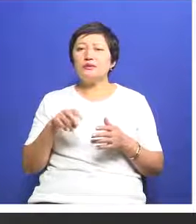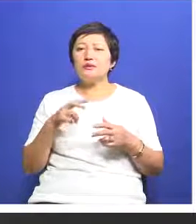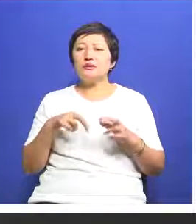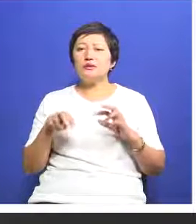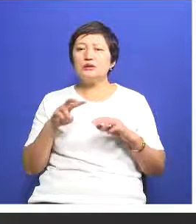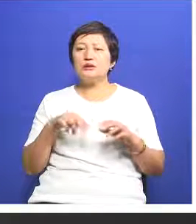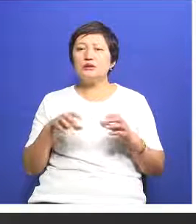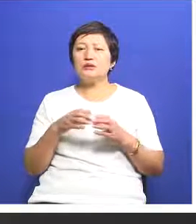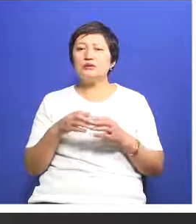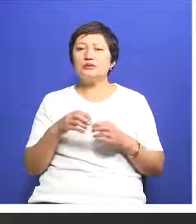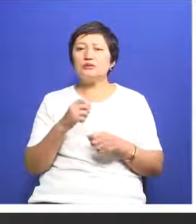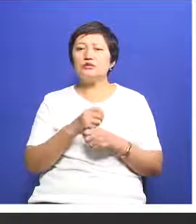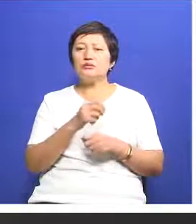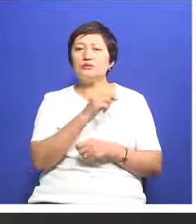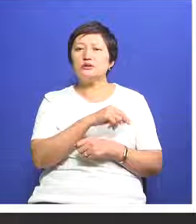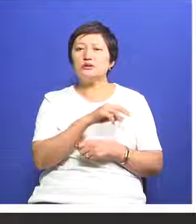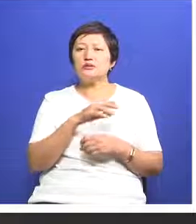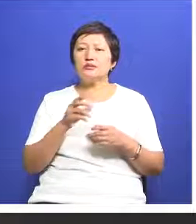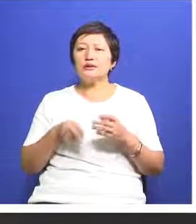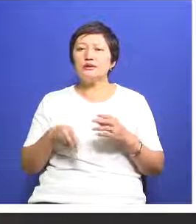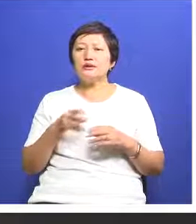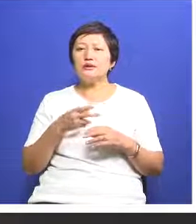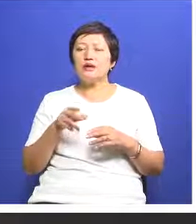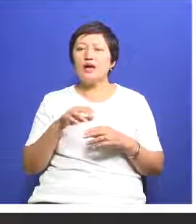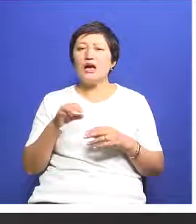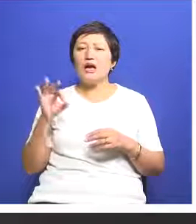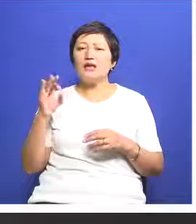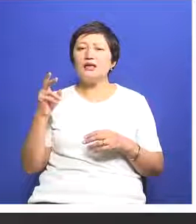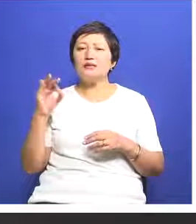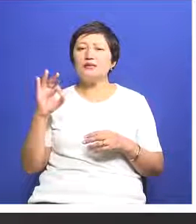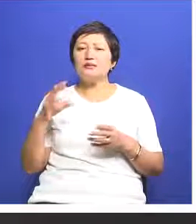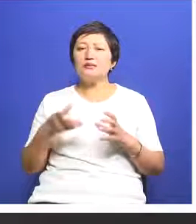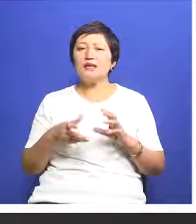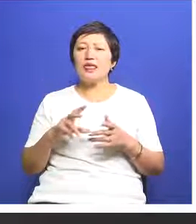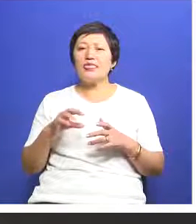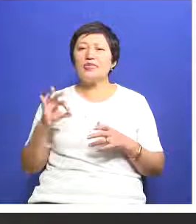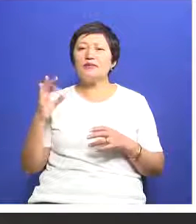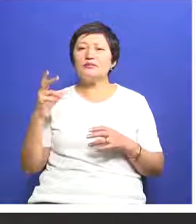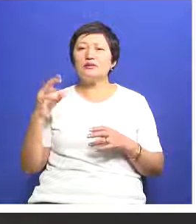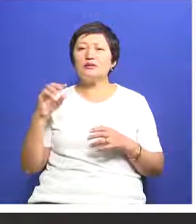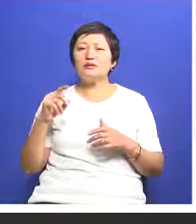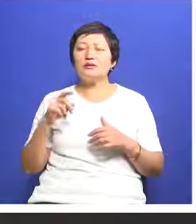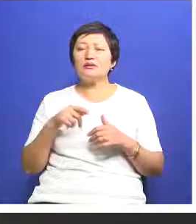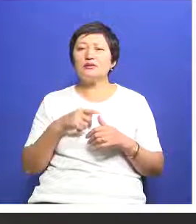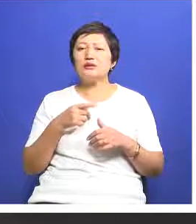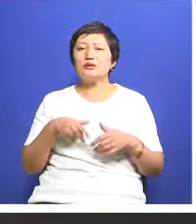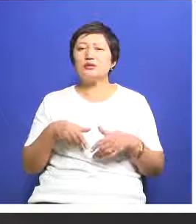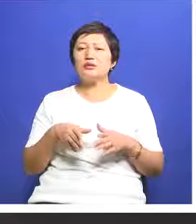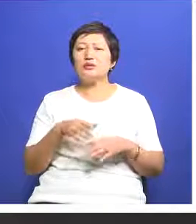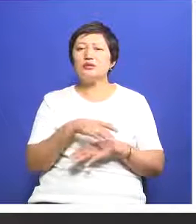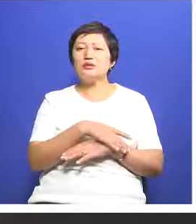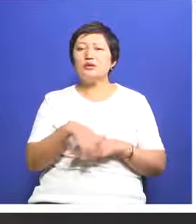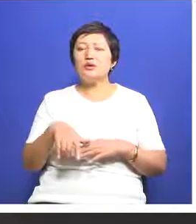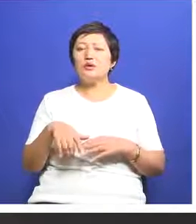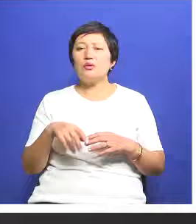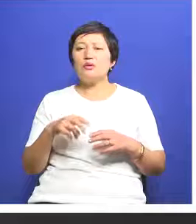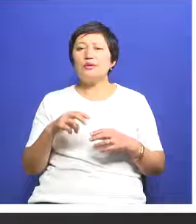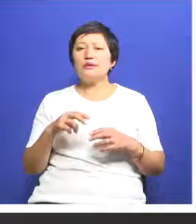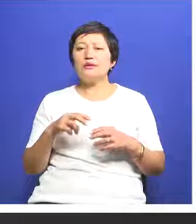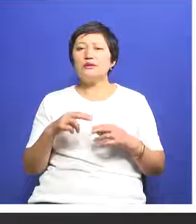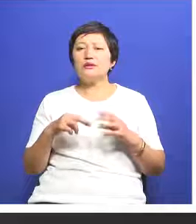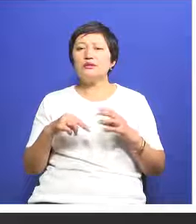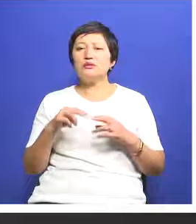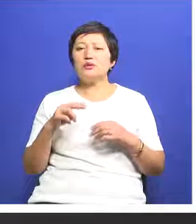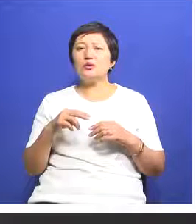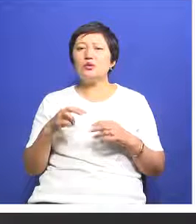karalıp, ol jumıstar bitti. Jäne Hlas Temir aulundan Tespe aulyna çıkatın köşege ortaşa jöndö